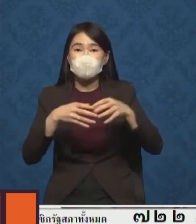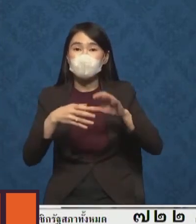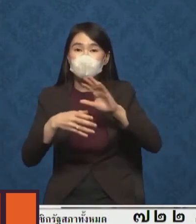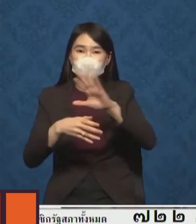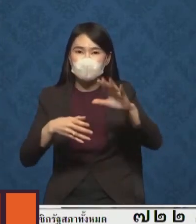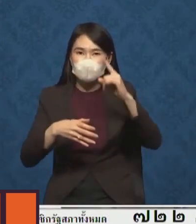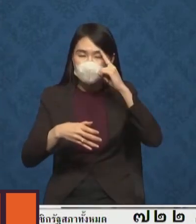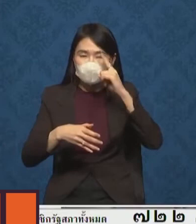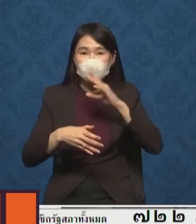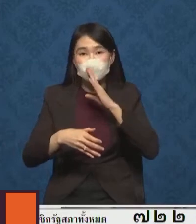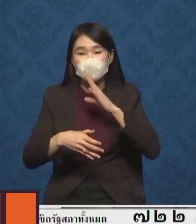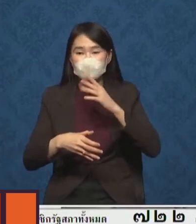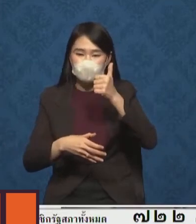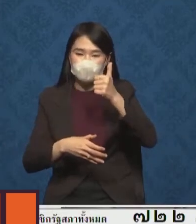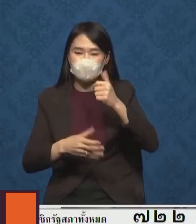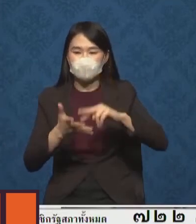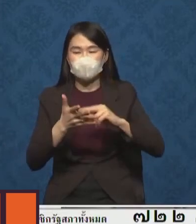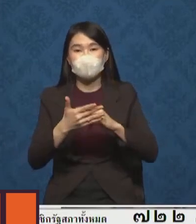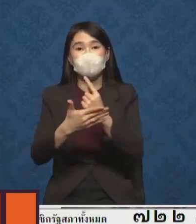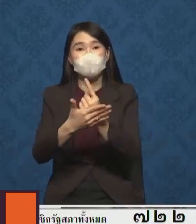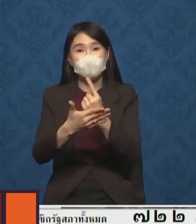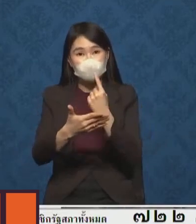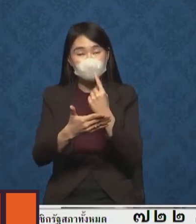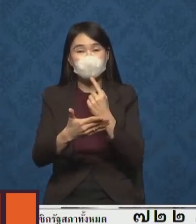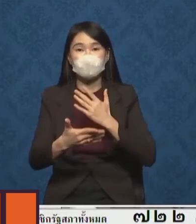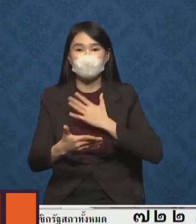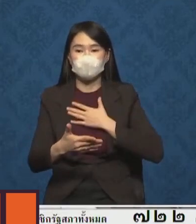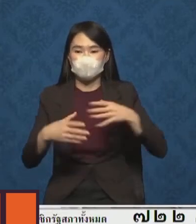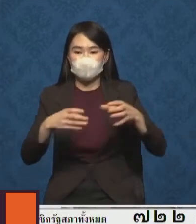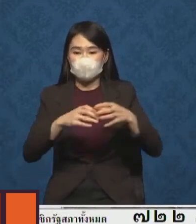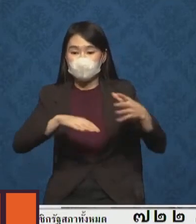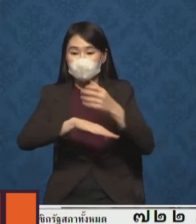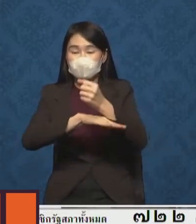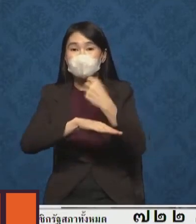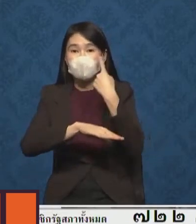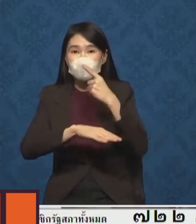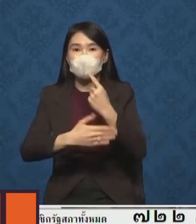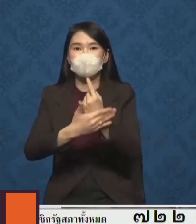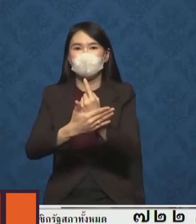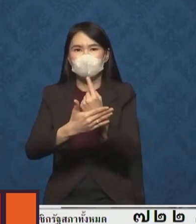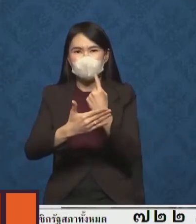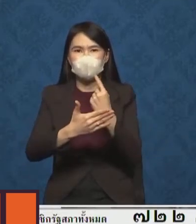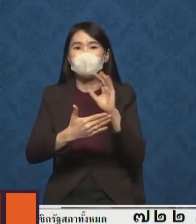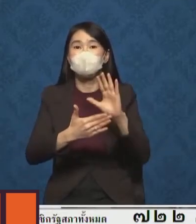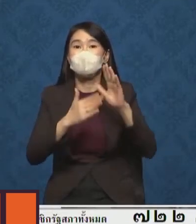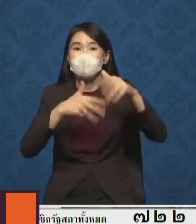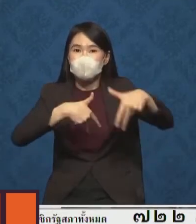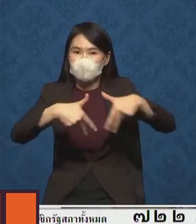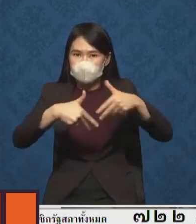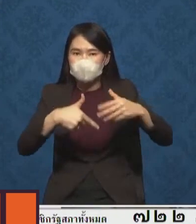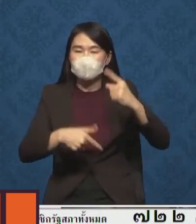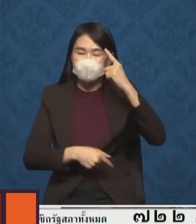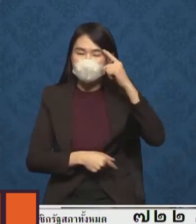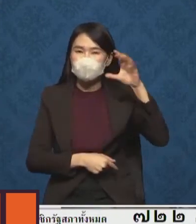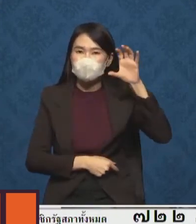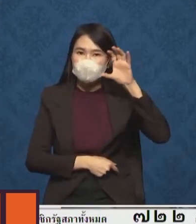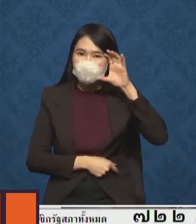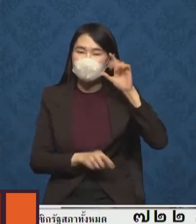ารที่บอกวภาคการเมืองคือตัวแทนของคนที่มความคิดเห็นีอุดมการ มีความเชื่อ